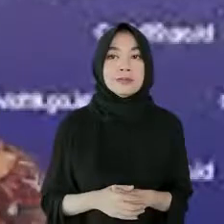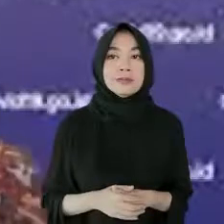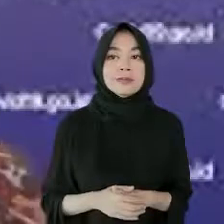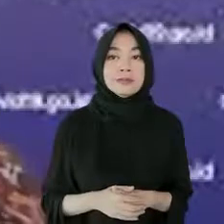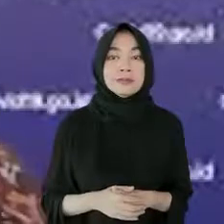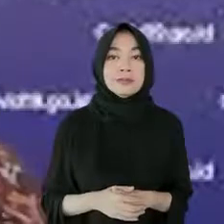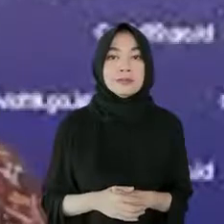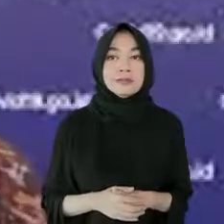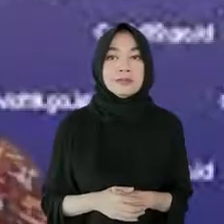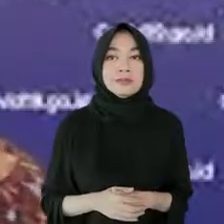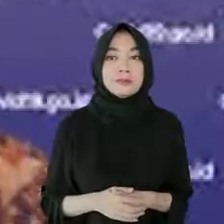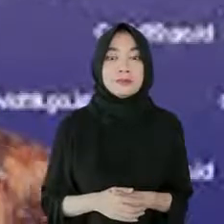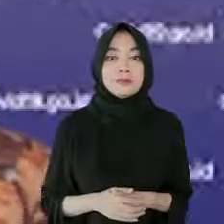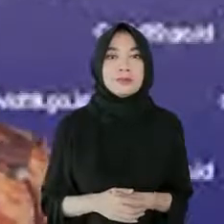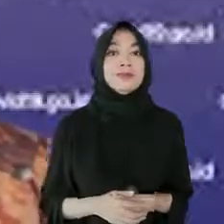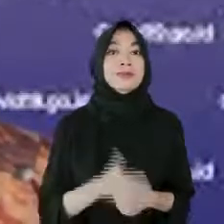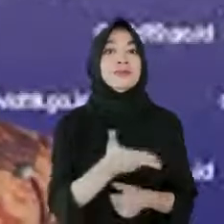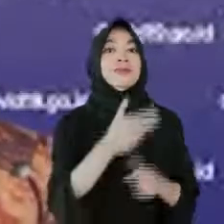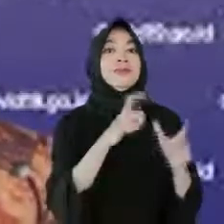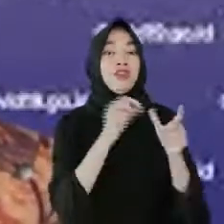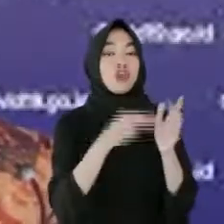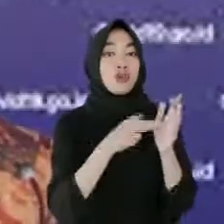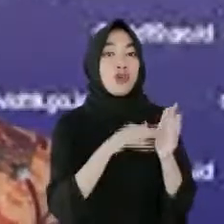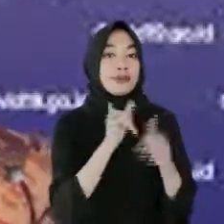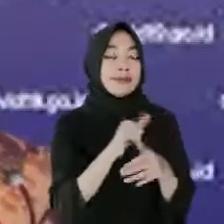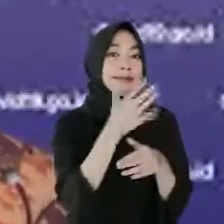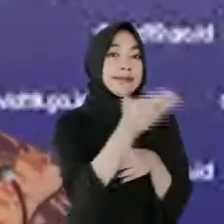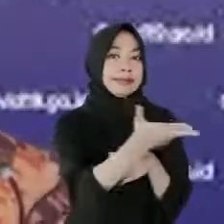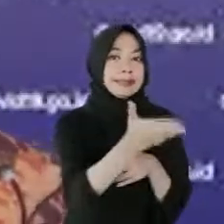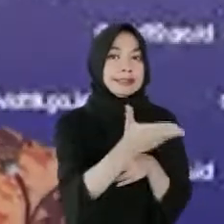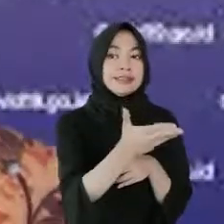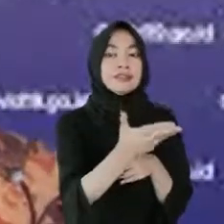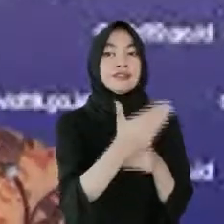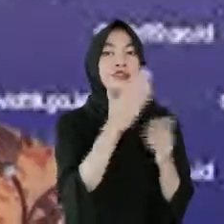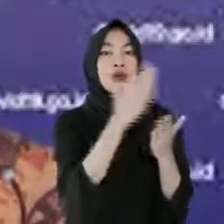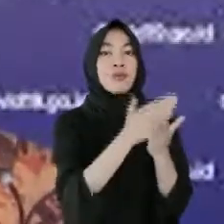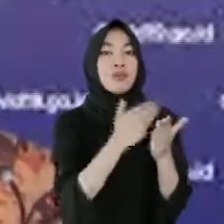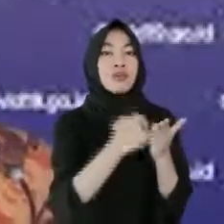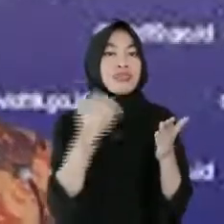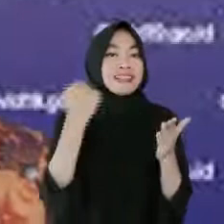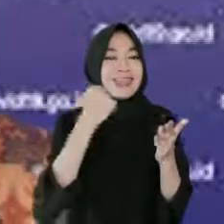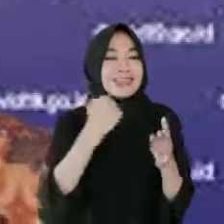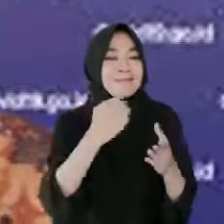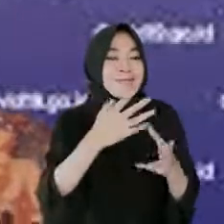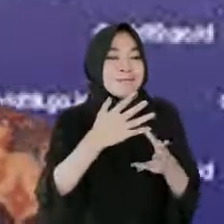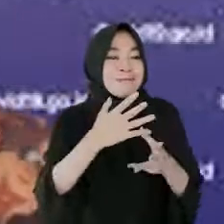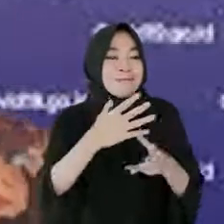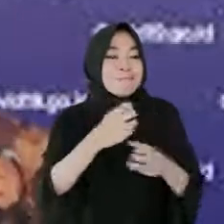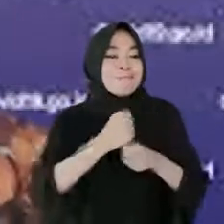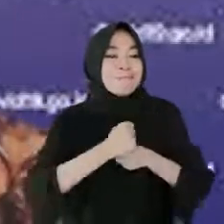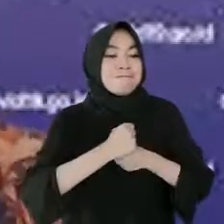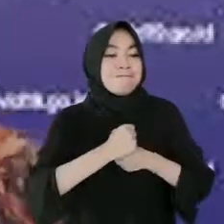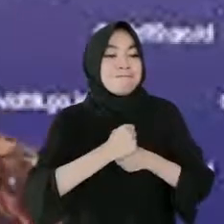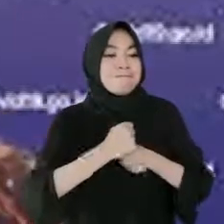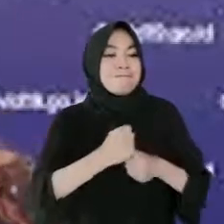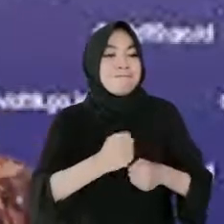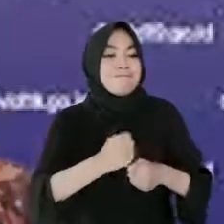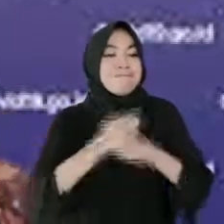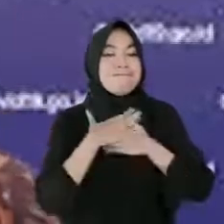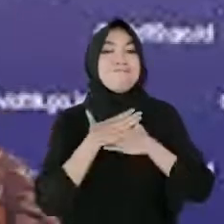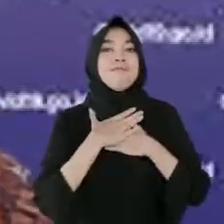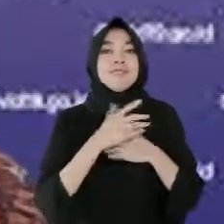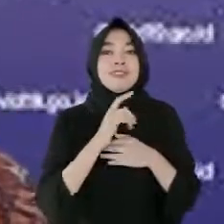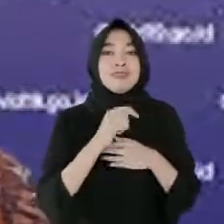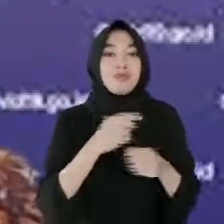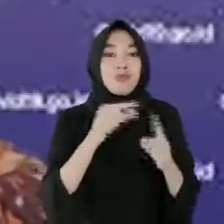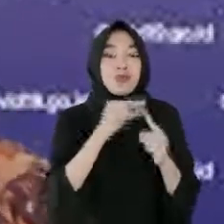protokol kesehatan ini betul-betul mendarah daging ikan harus jadi penting ya Pak Soni ya karena ini buku